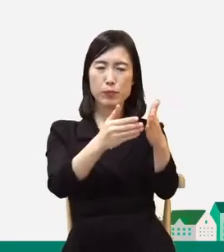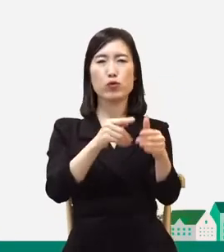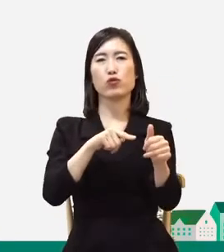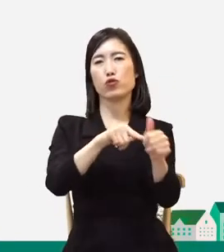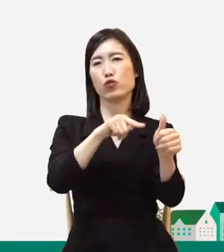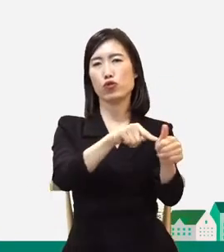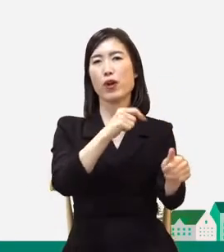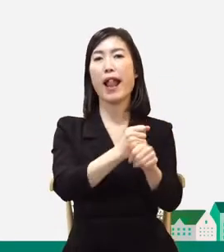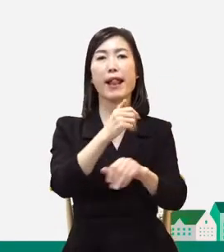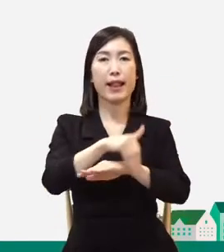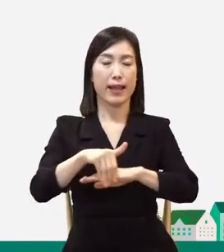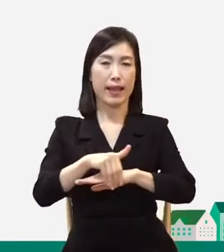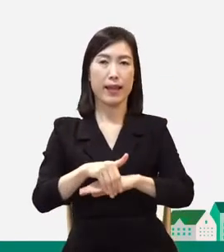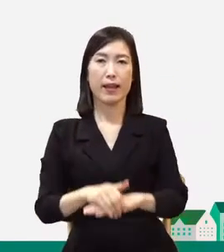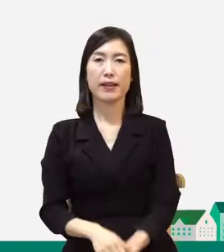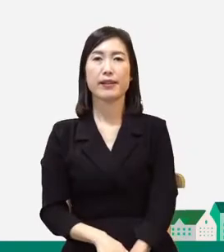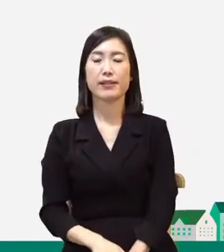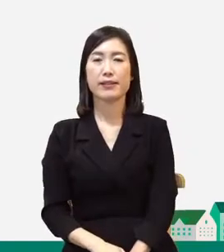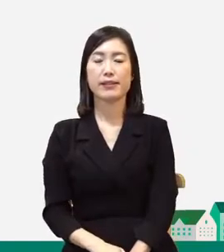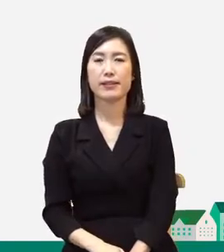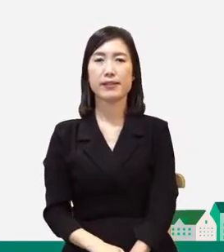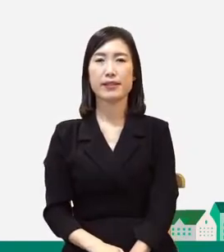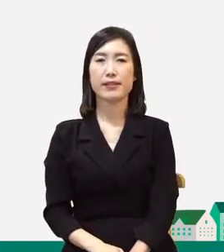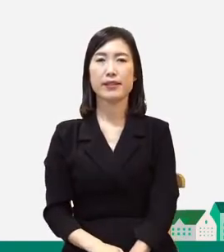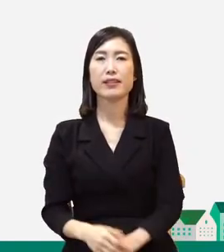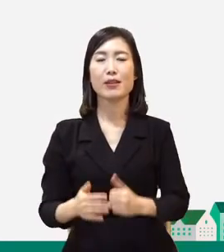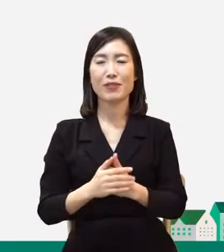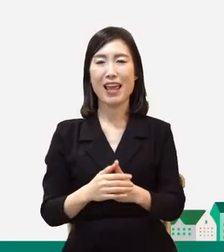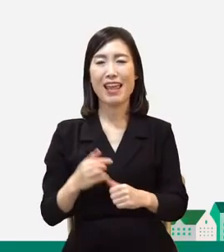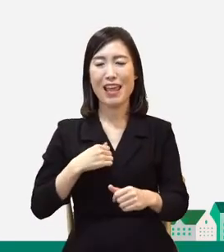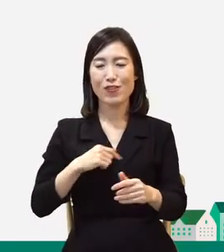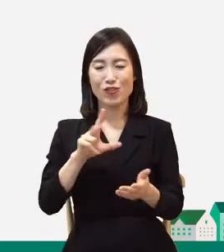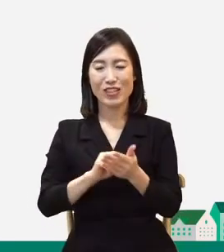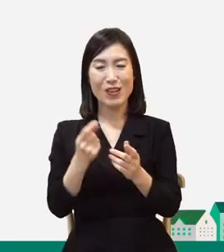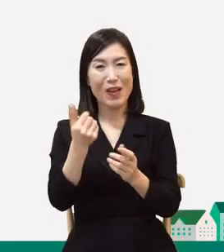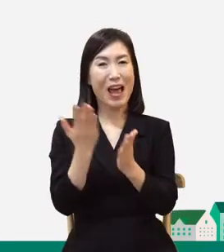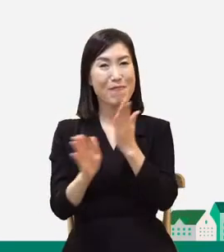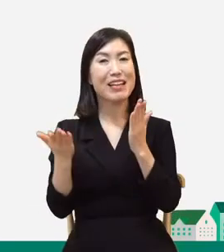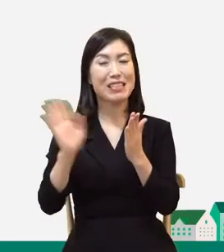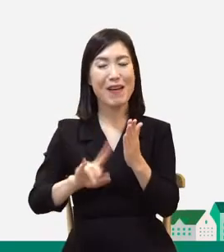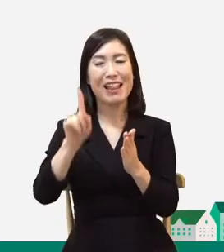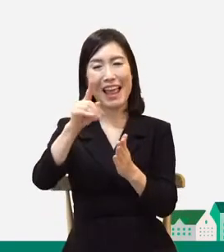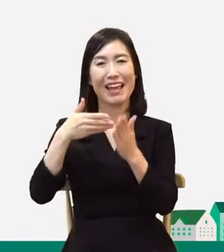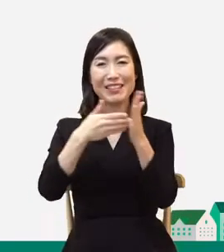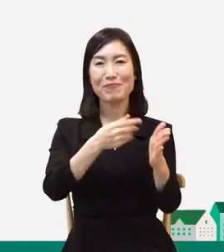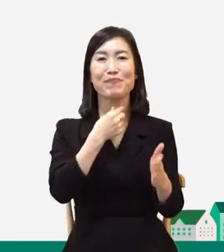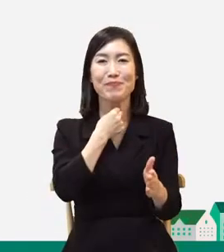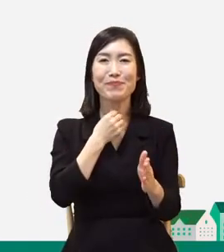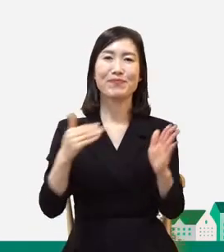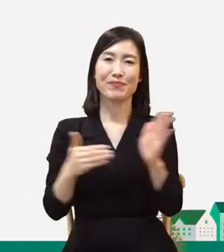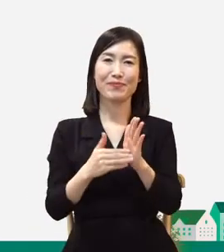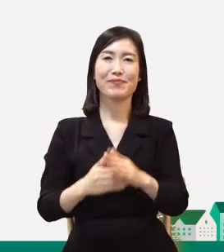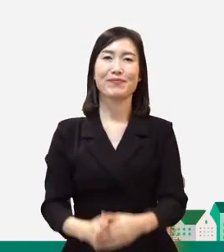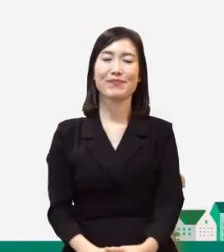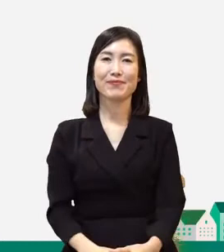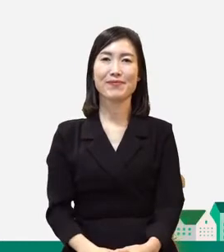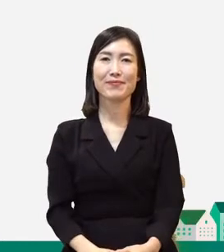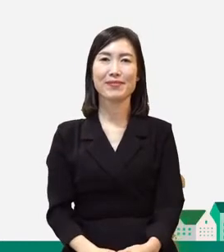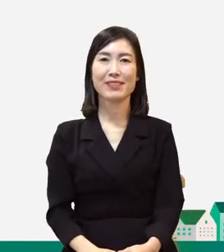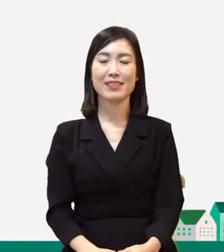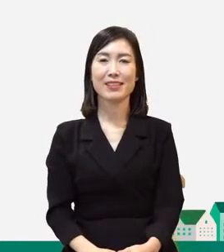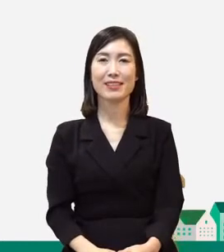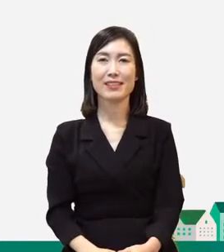제도 개선에 뭐 다른 섹션의 얘기긴 하지만 좀 저희도 한번 덧붙여서 말씀을 드리겠습니다. 네,